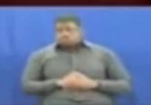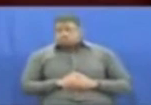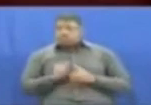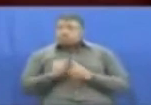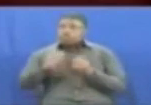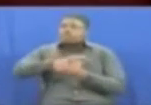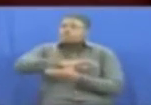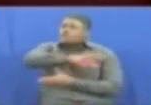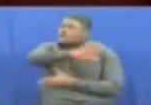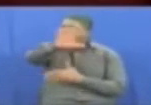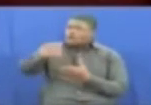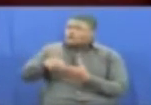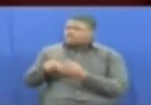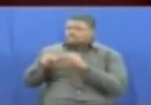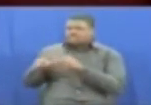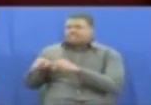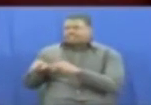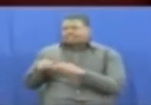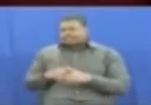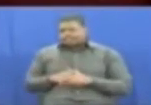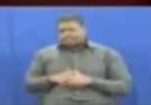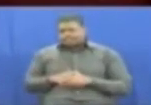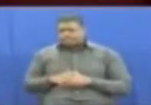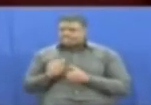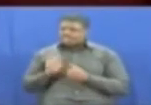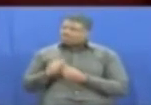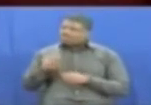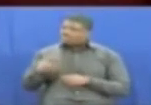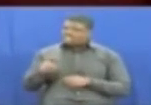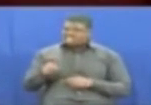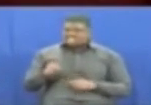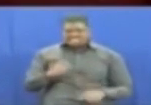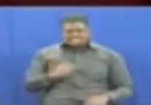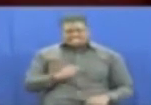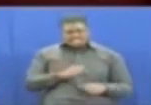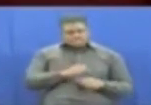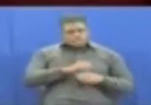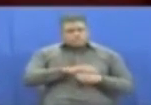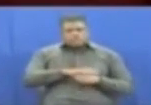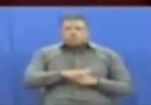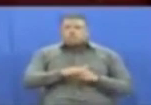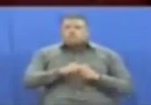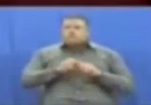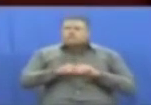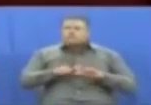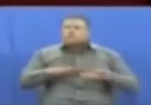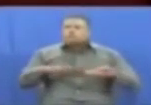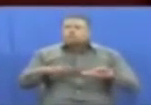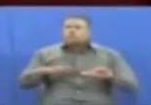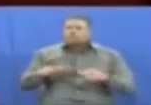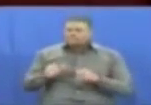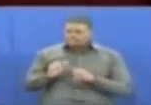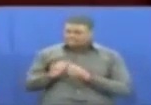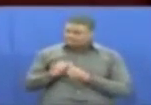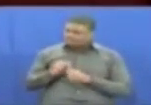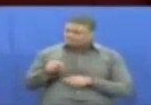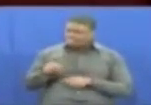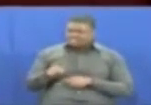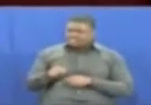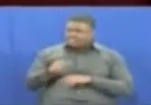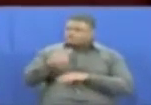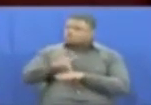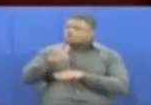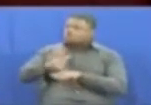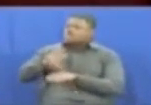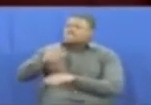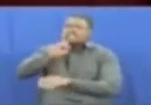mambo yote haya, na kwa sababu jambo hilo la corona ni jambo mtambuka linahusu wizara zote na kadhalika na wananchi